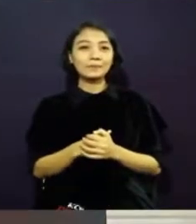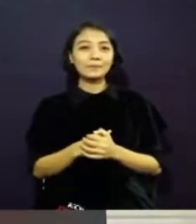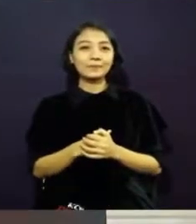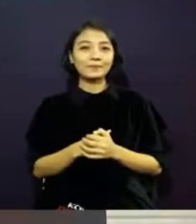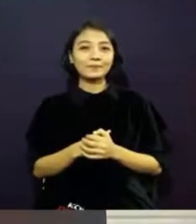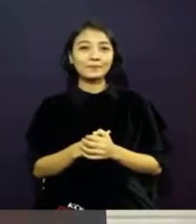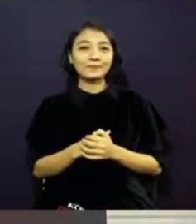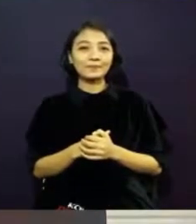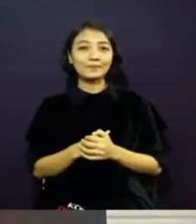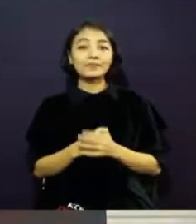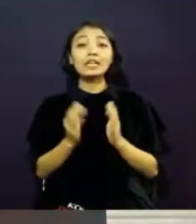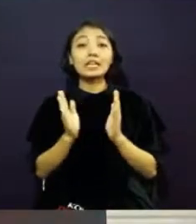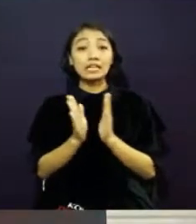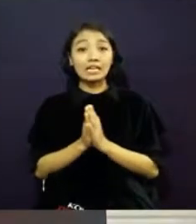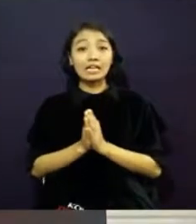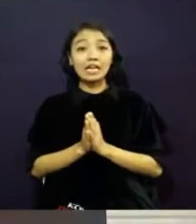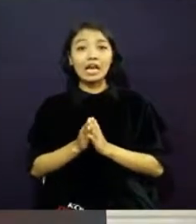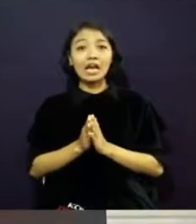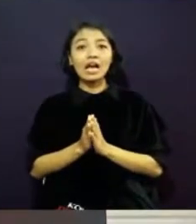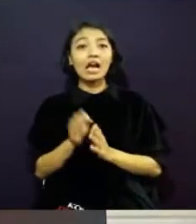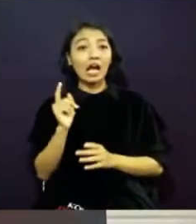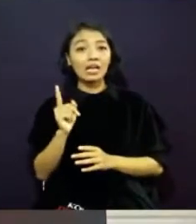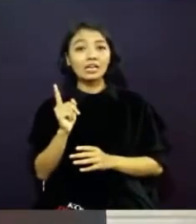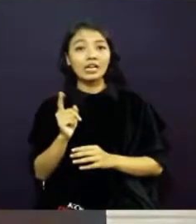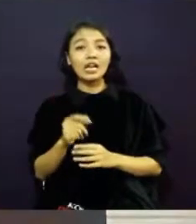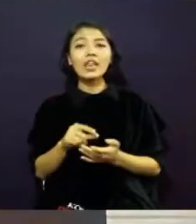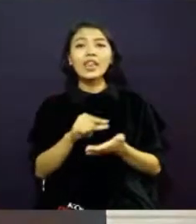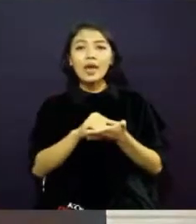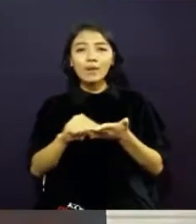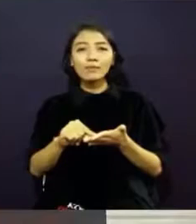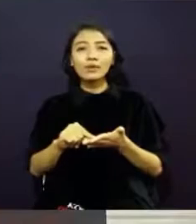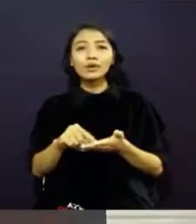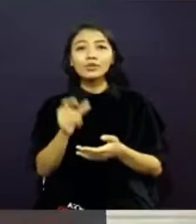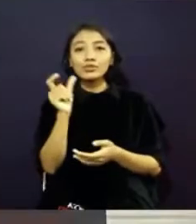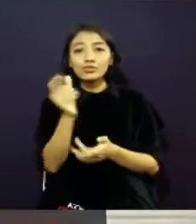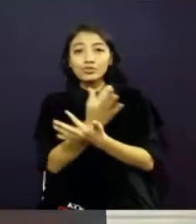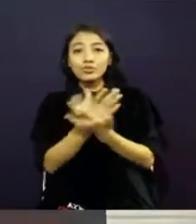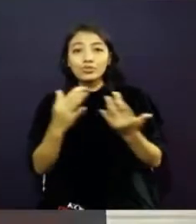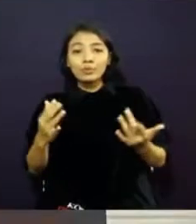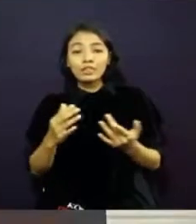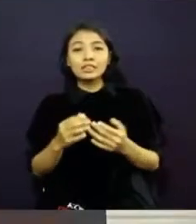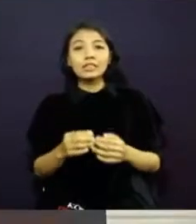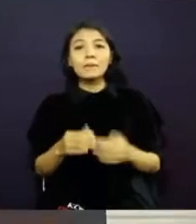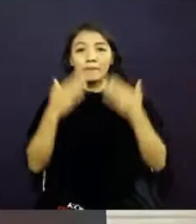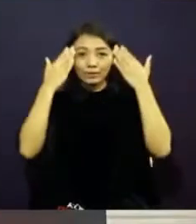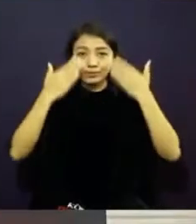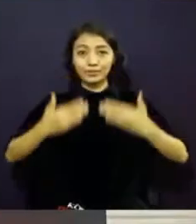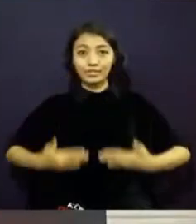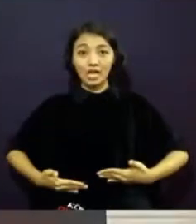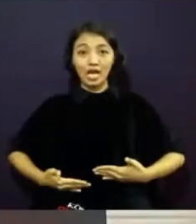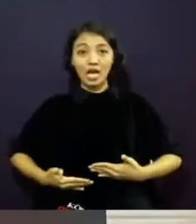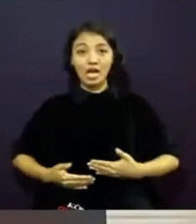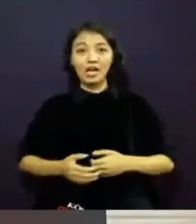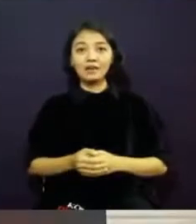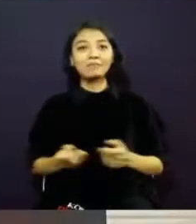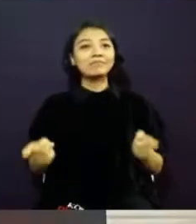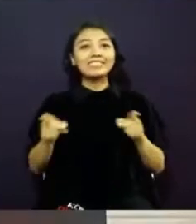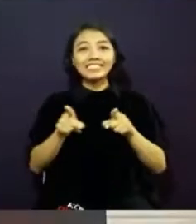dan atas nama umat manusia jabatan Imam dalam gereja